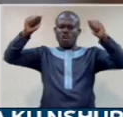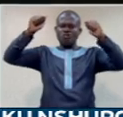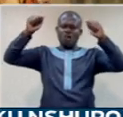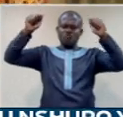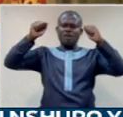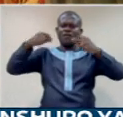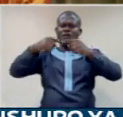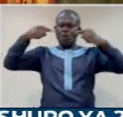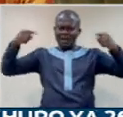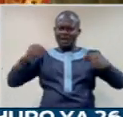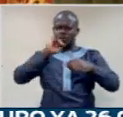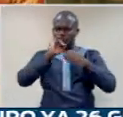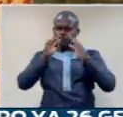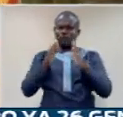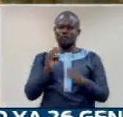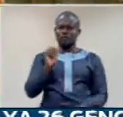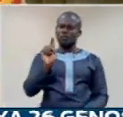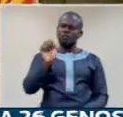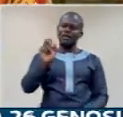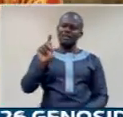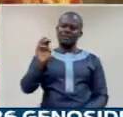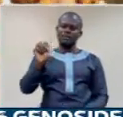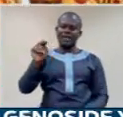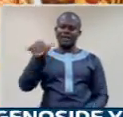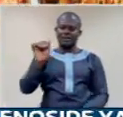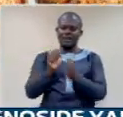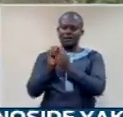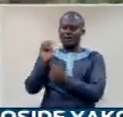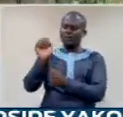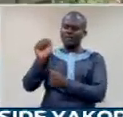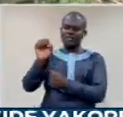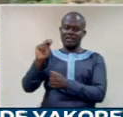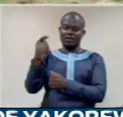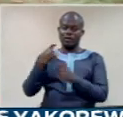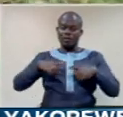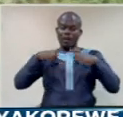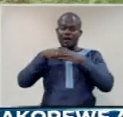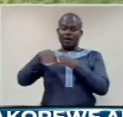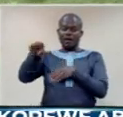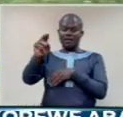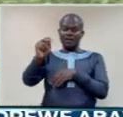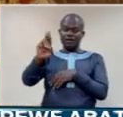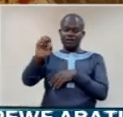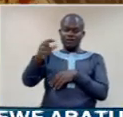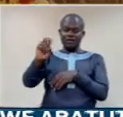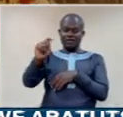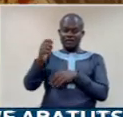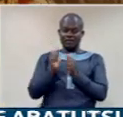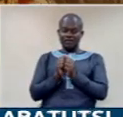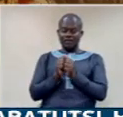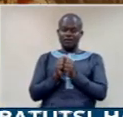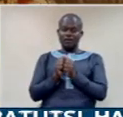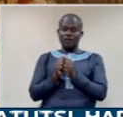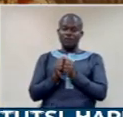cyuko umwanzi ari umututsi muka kimenye specials na Masengo Rugenge bari batuye Nyarugenge mujyi wa Kigali umunsi twese